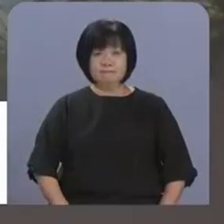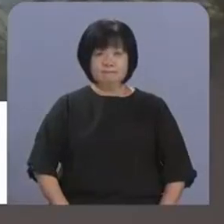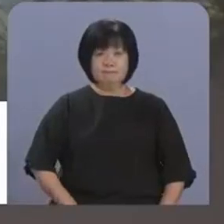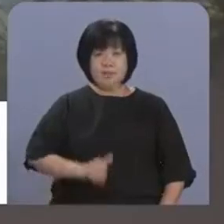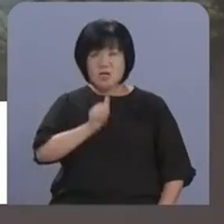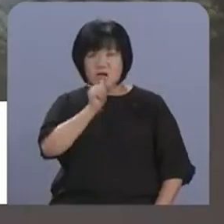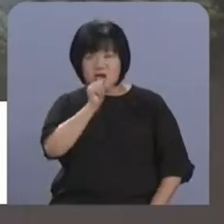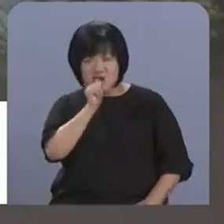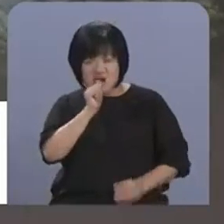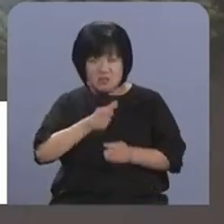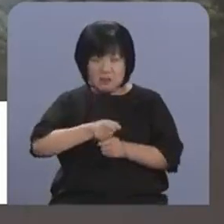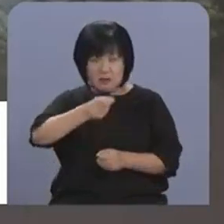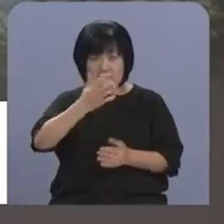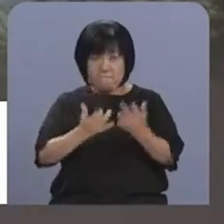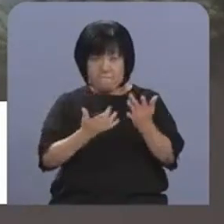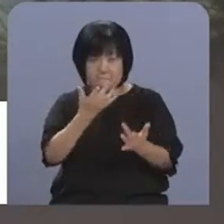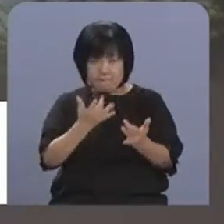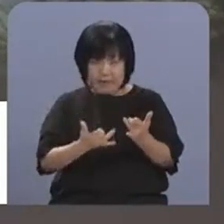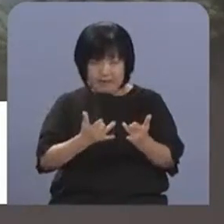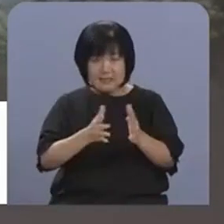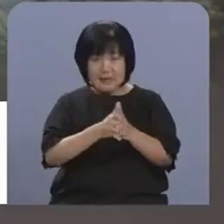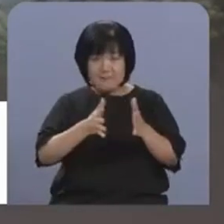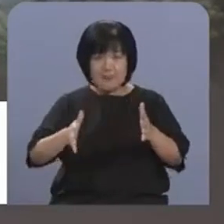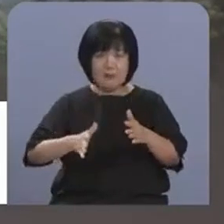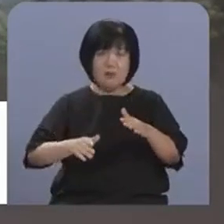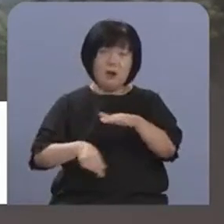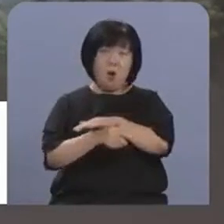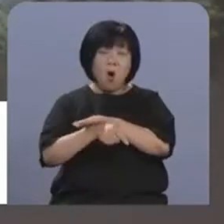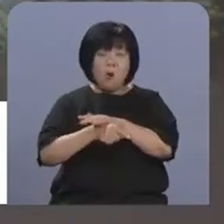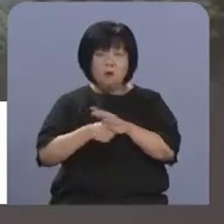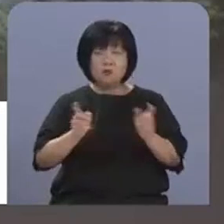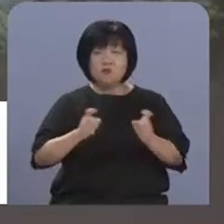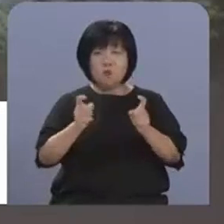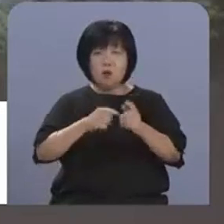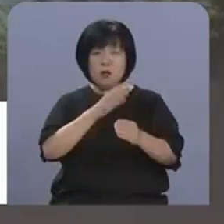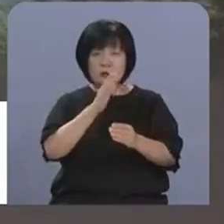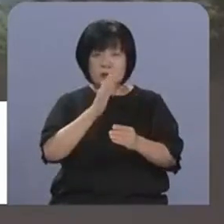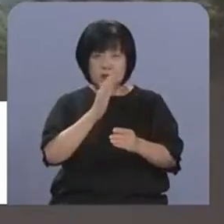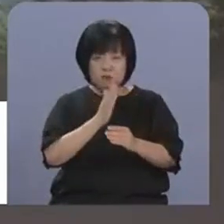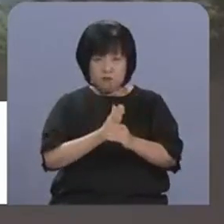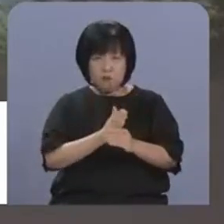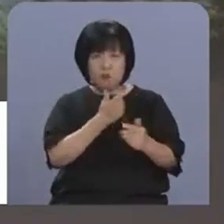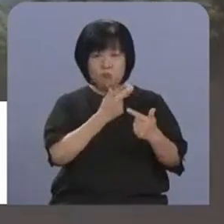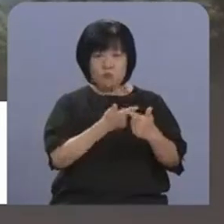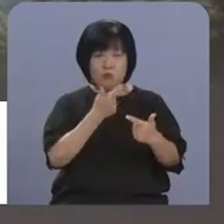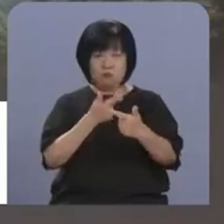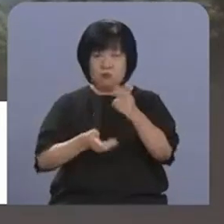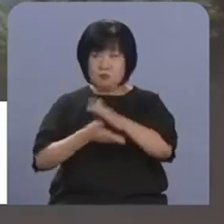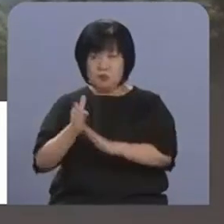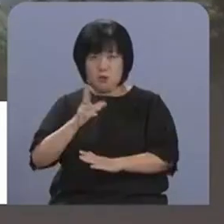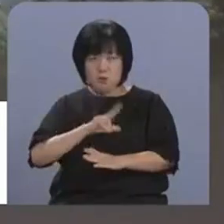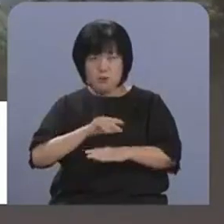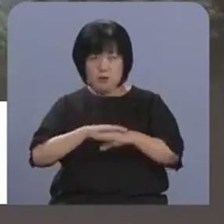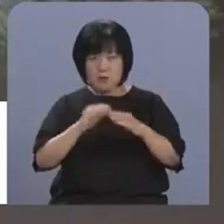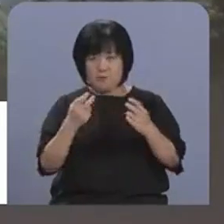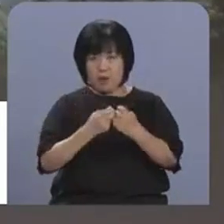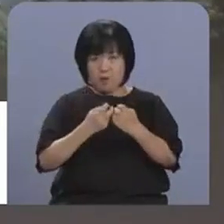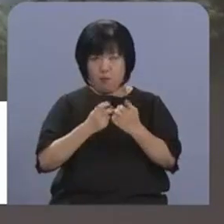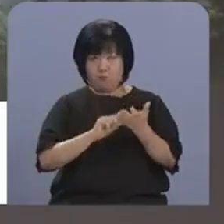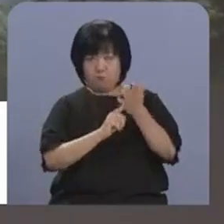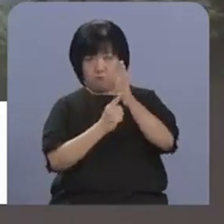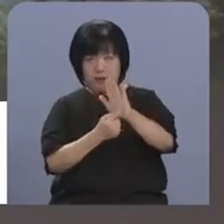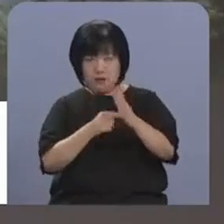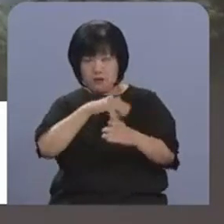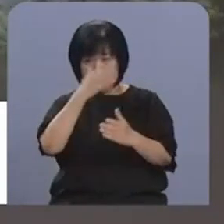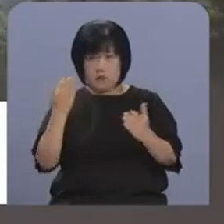철근이 빠진 무량판 구조 아파트의 부실 논란과 관련해 부산시와 시의회 등이 오늘 대책을 논의했습니다. 부산시는